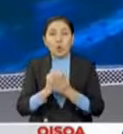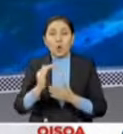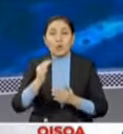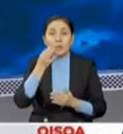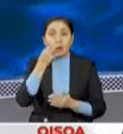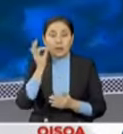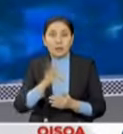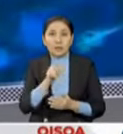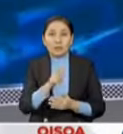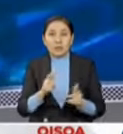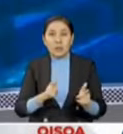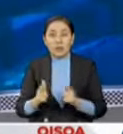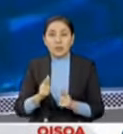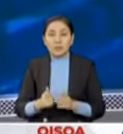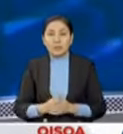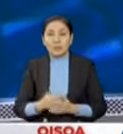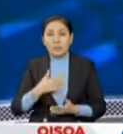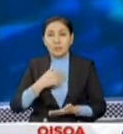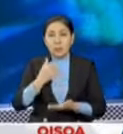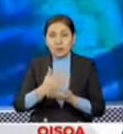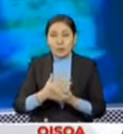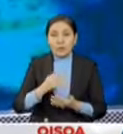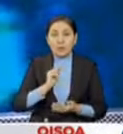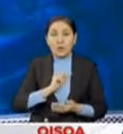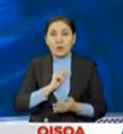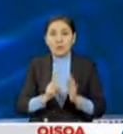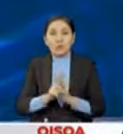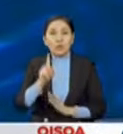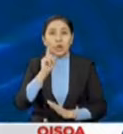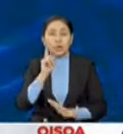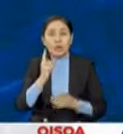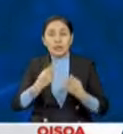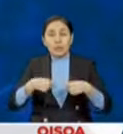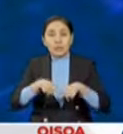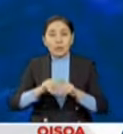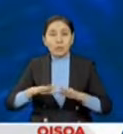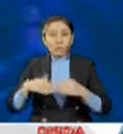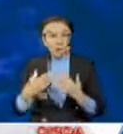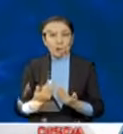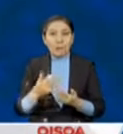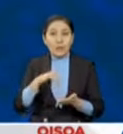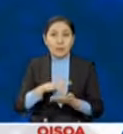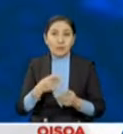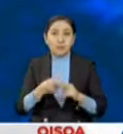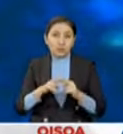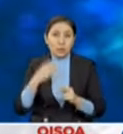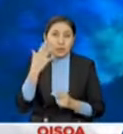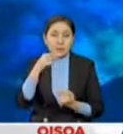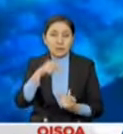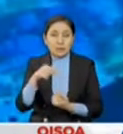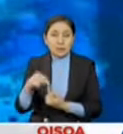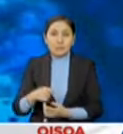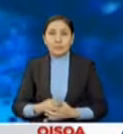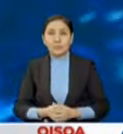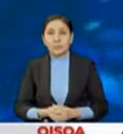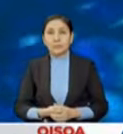malakali muhandislarni tayyorlashdir. Poytaxtimizda faoliyatini boshlagan Yoshlar tashabbuslari markazi ham aynı maqsadga xizmat